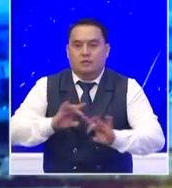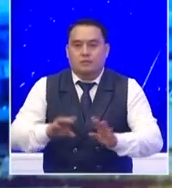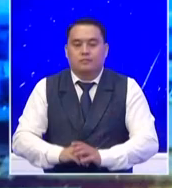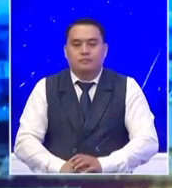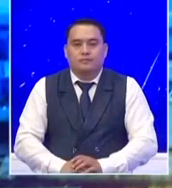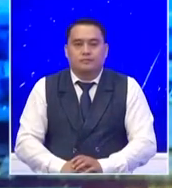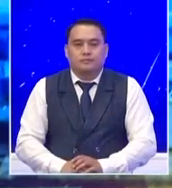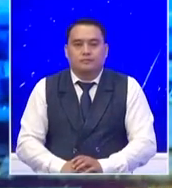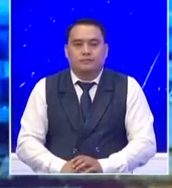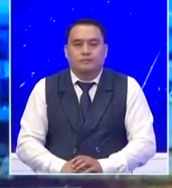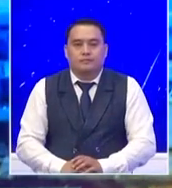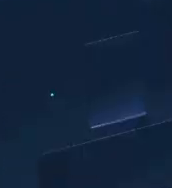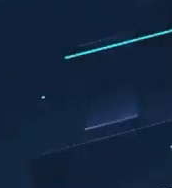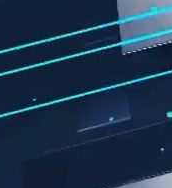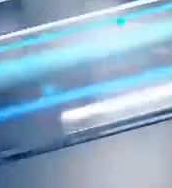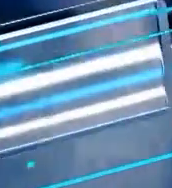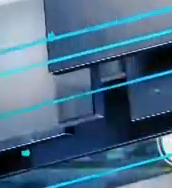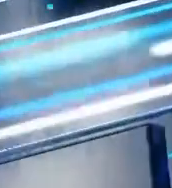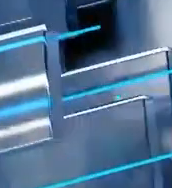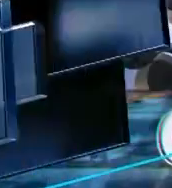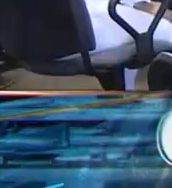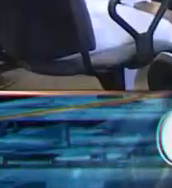о самом важном.